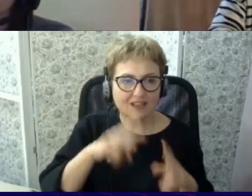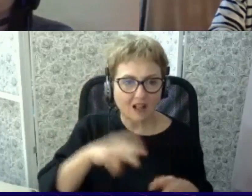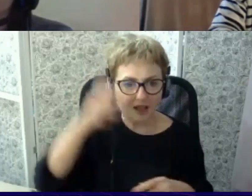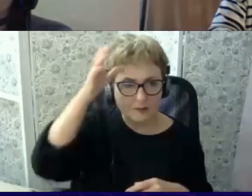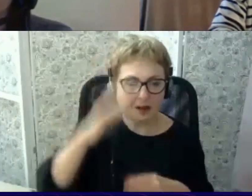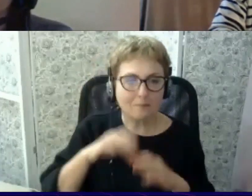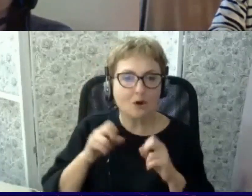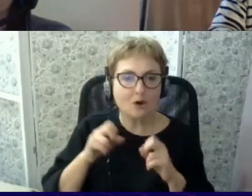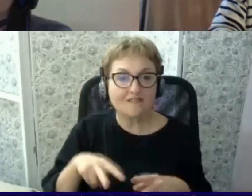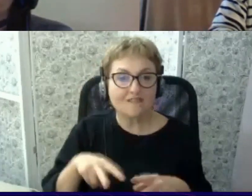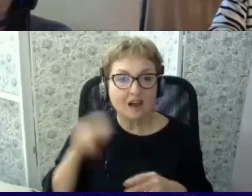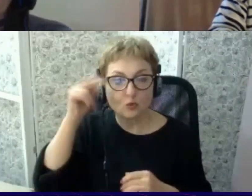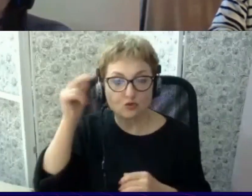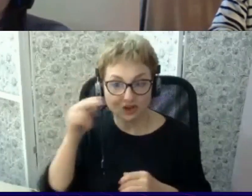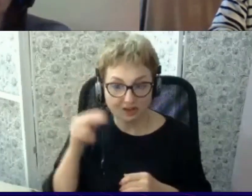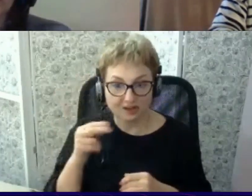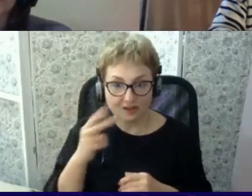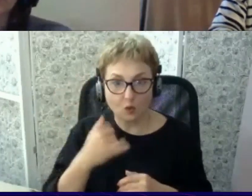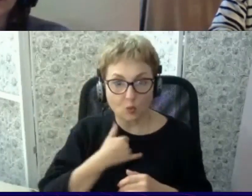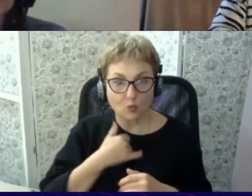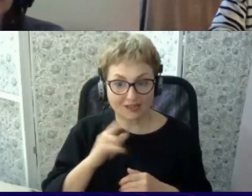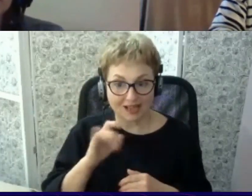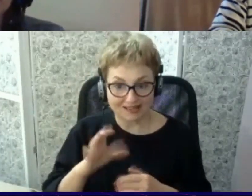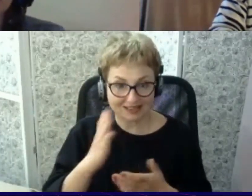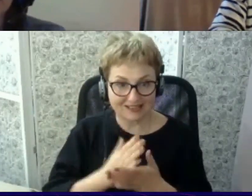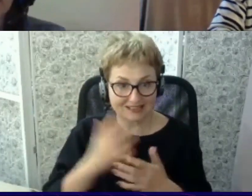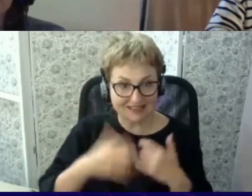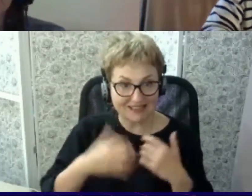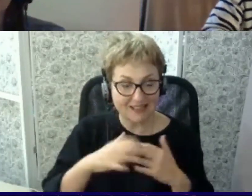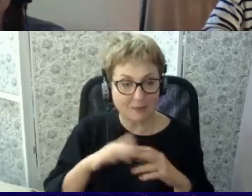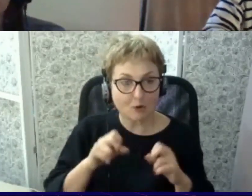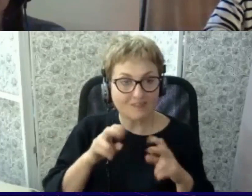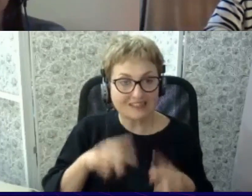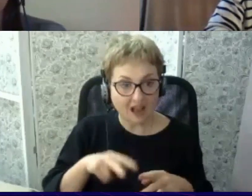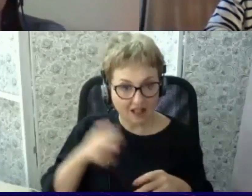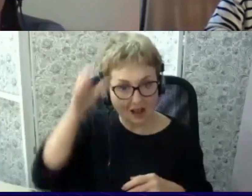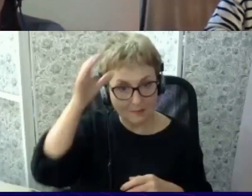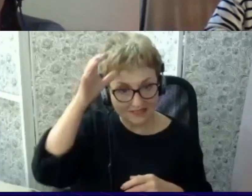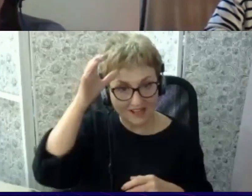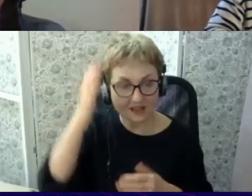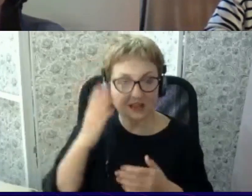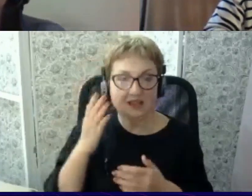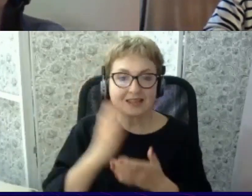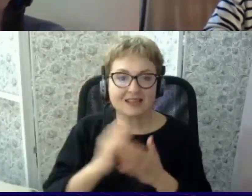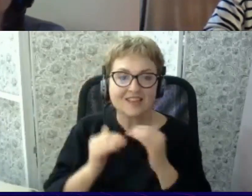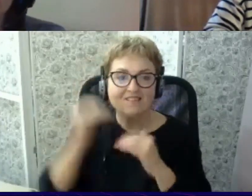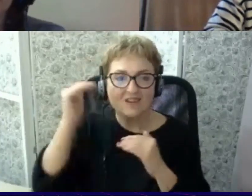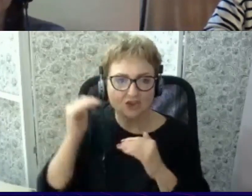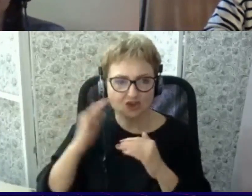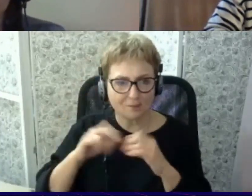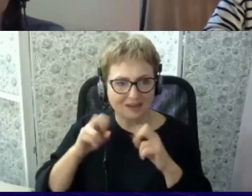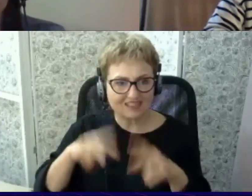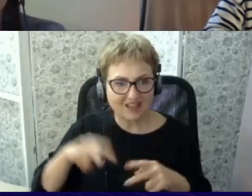и профобучения? Ну, вот смотрите, у нас есть среднее профессиональное образование. И есть